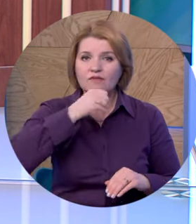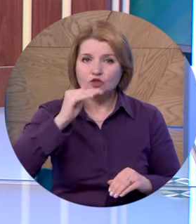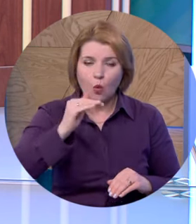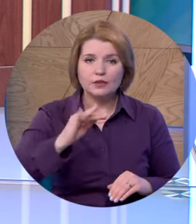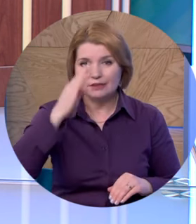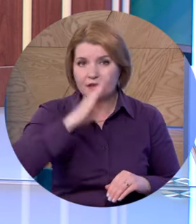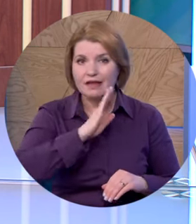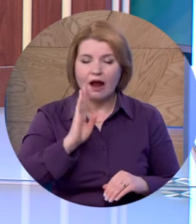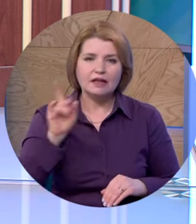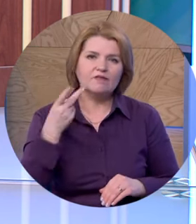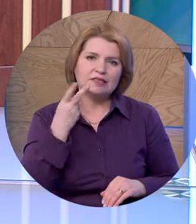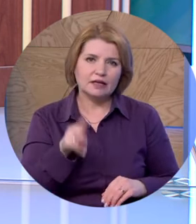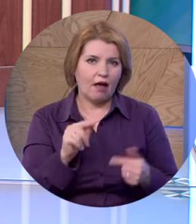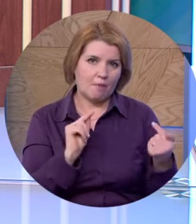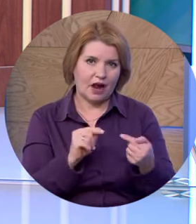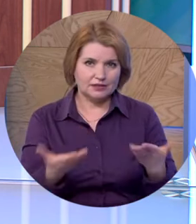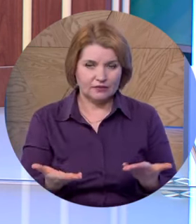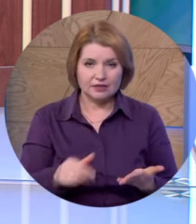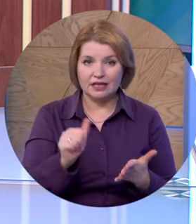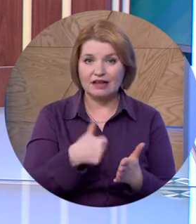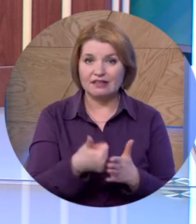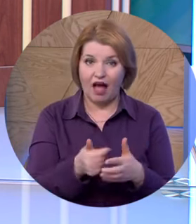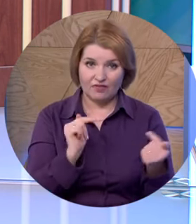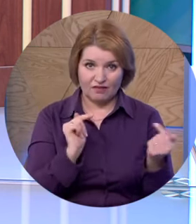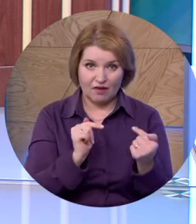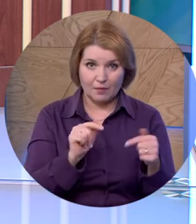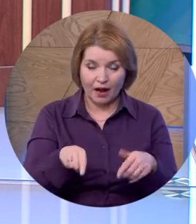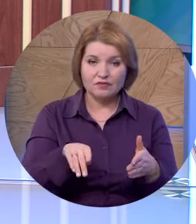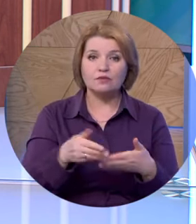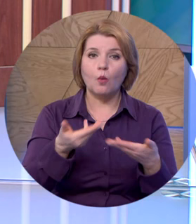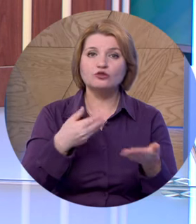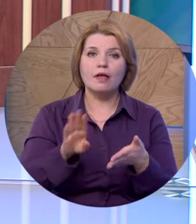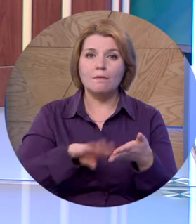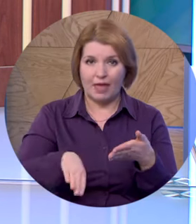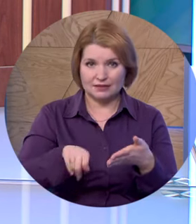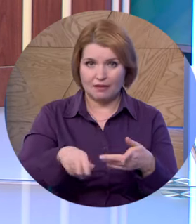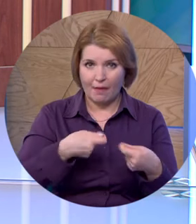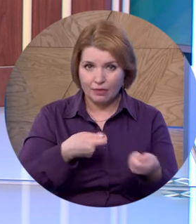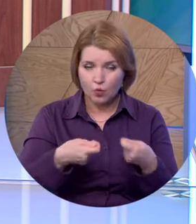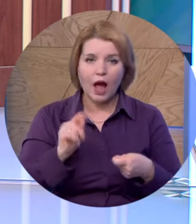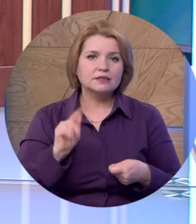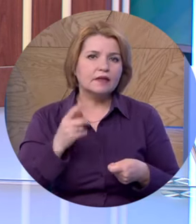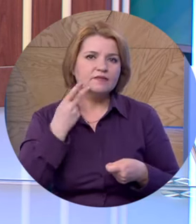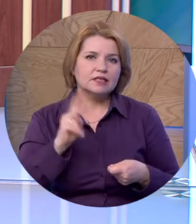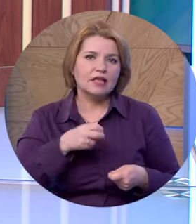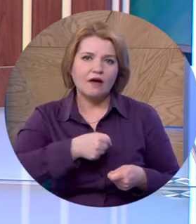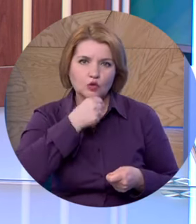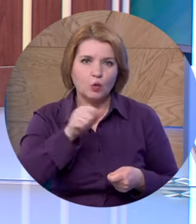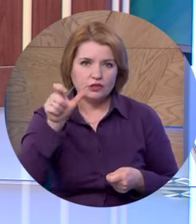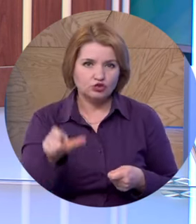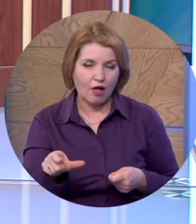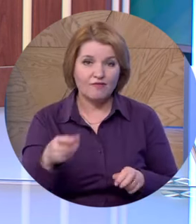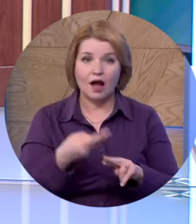без манипуляций. И главный противник вот этой близости и общения без манипуляций – это наш взрослый. Ага. Да, тот, который